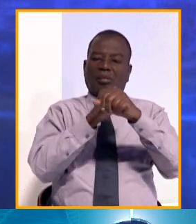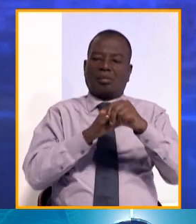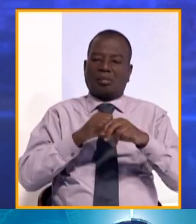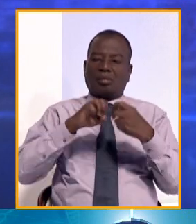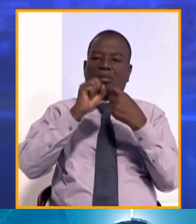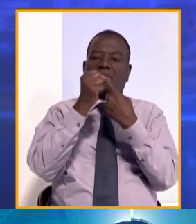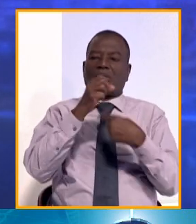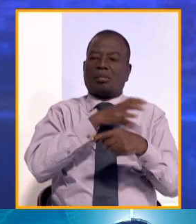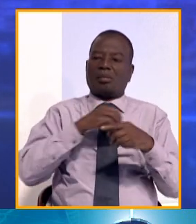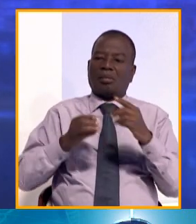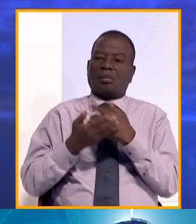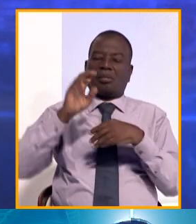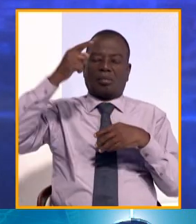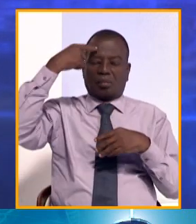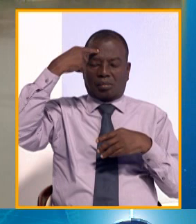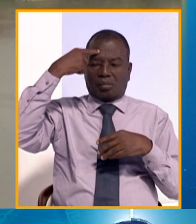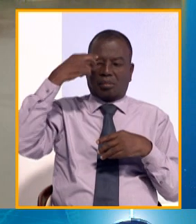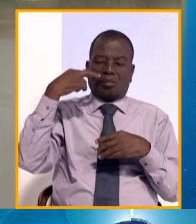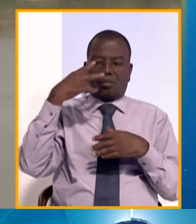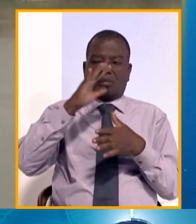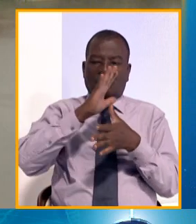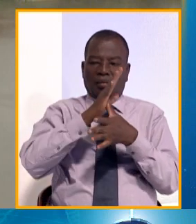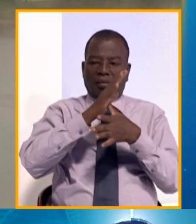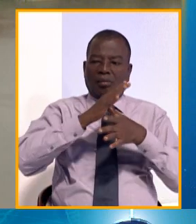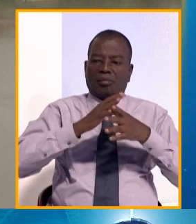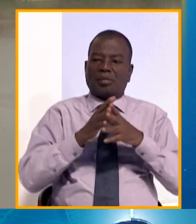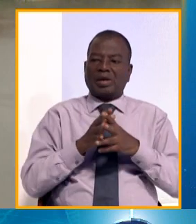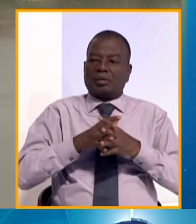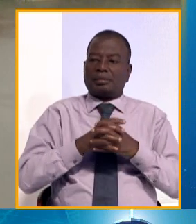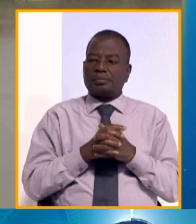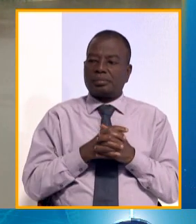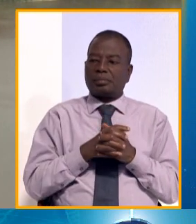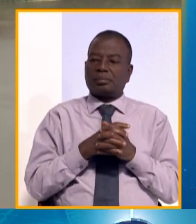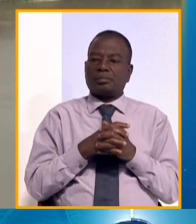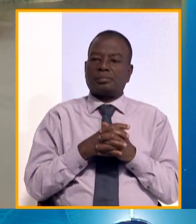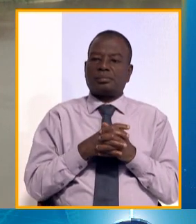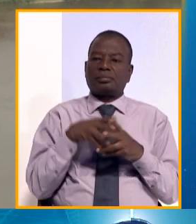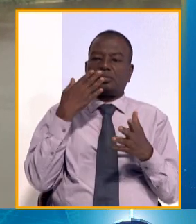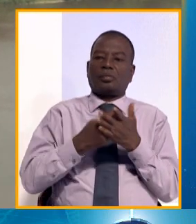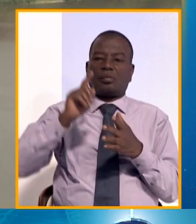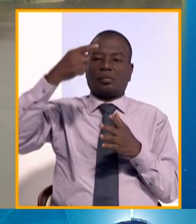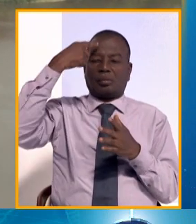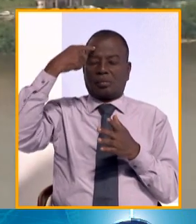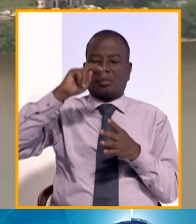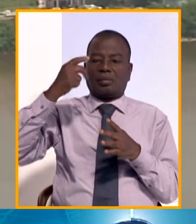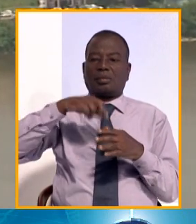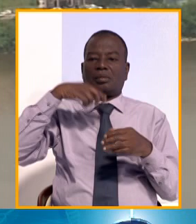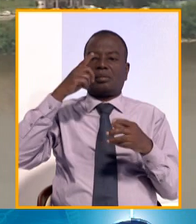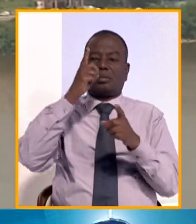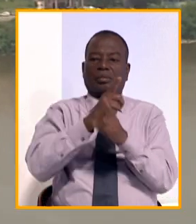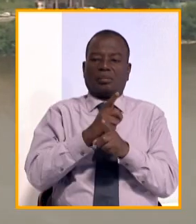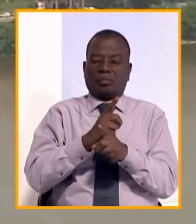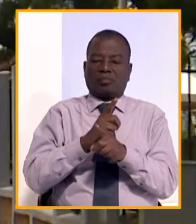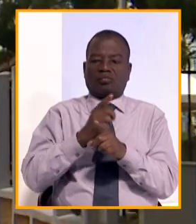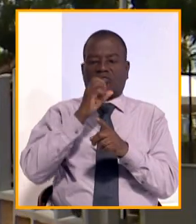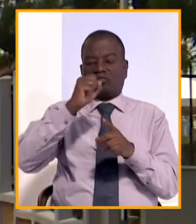sociale mis en œuvre par le gouvernement. Viviane Aïma va nous en dire plus. La bonne gouvernance n'est pas juste un slogan